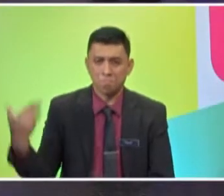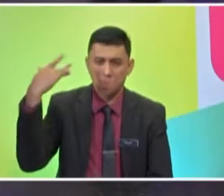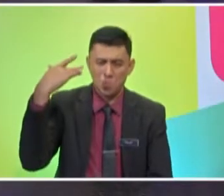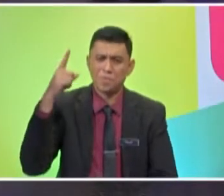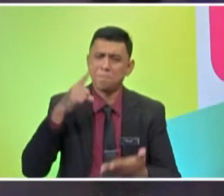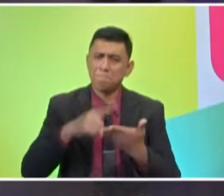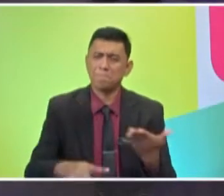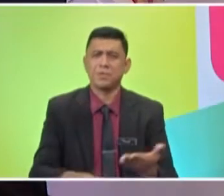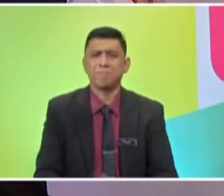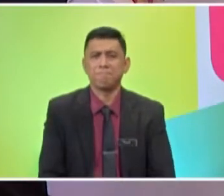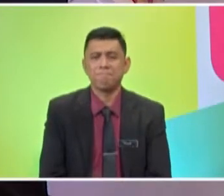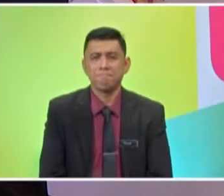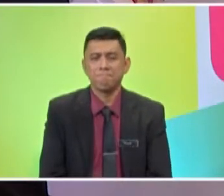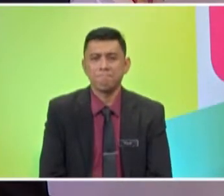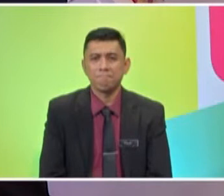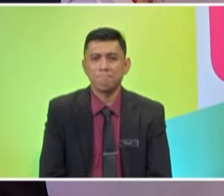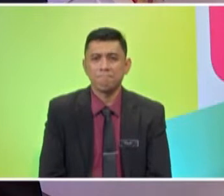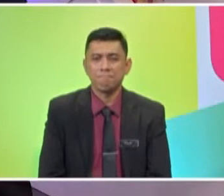ya? Dengar bunyi ni.